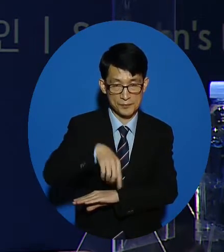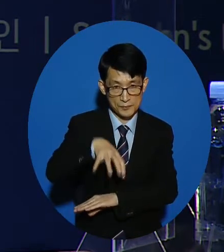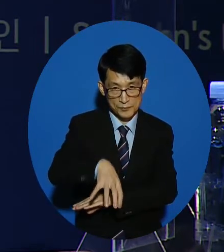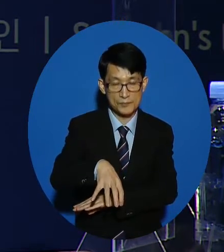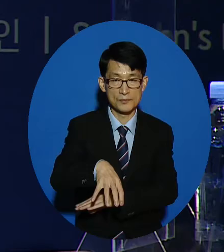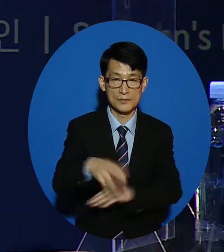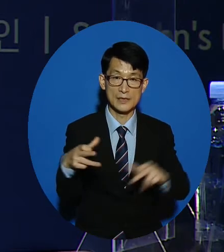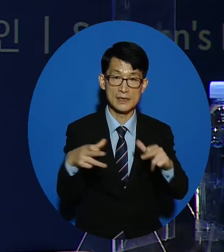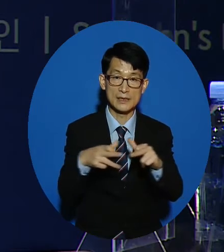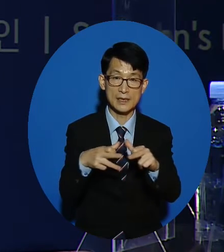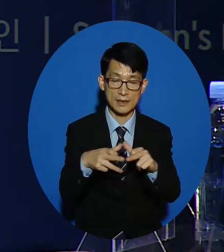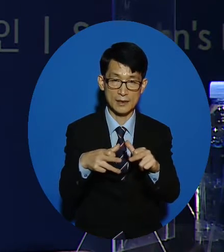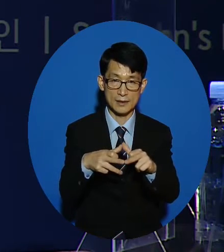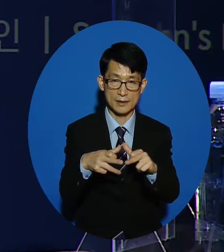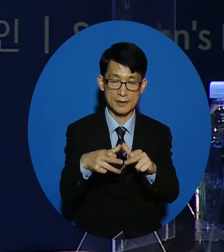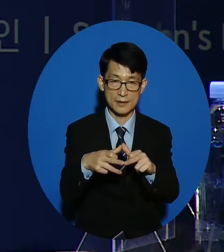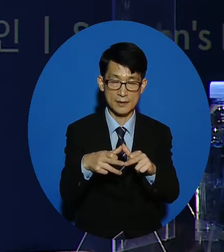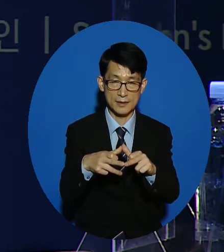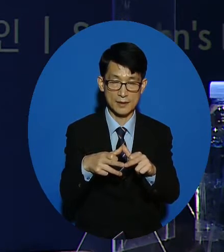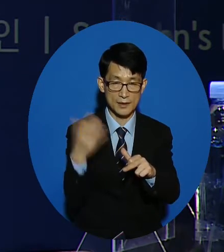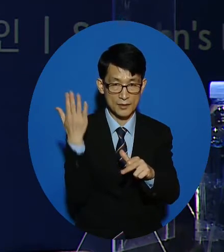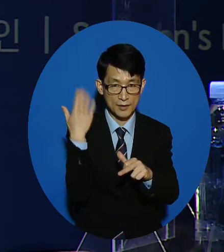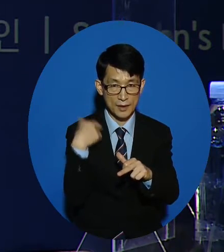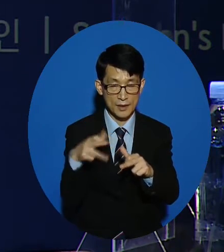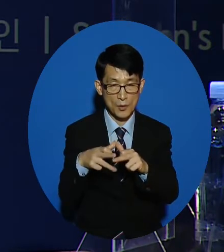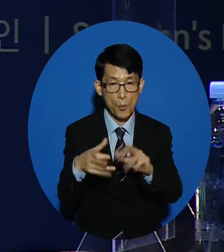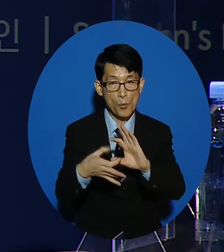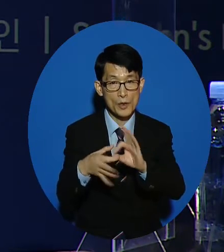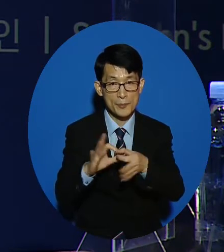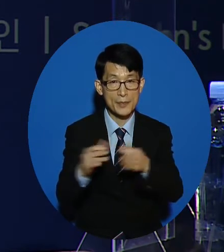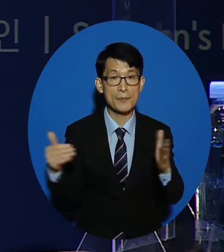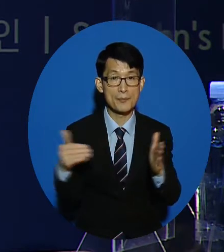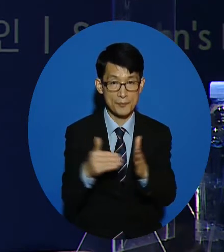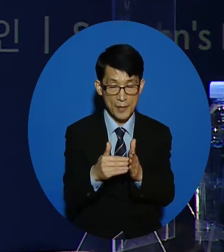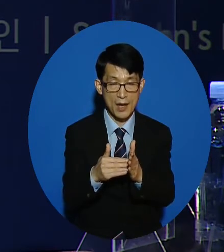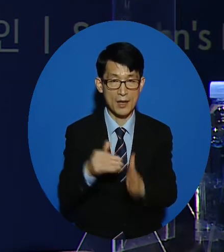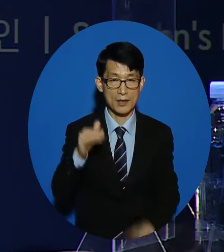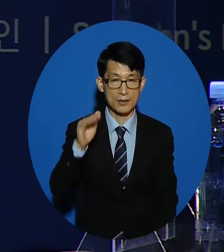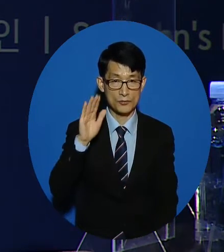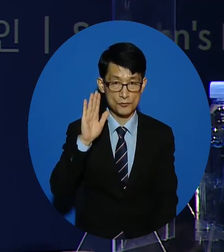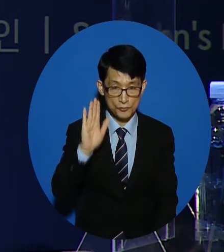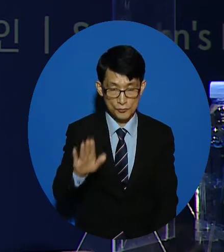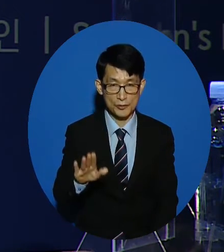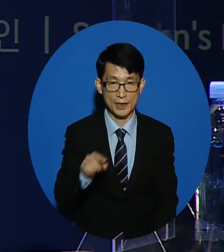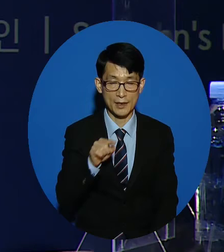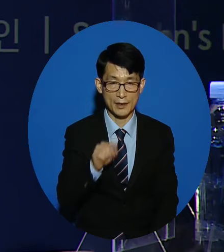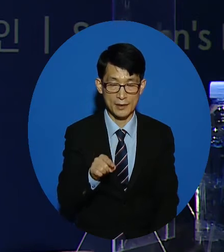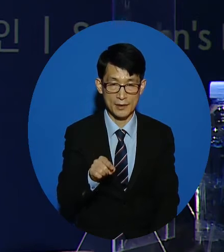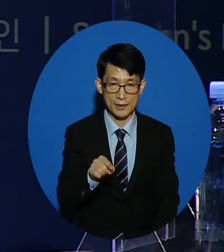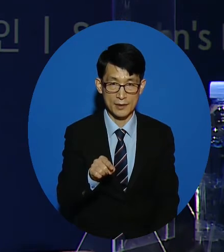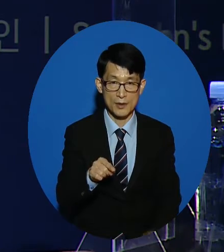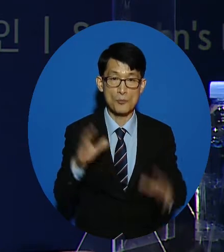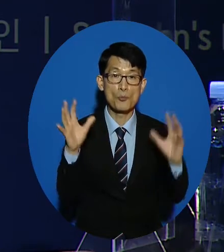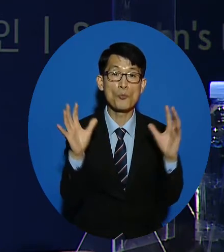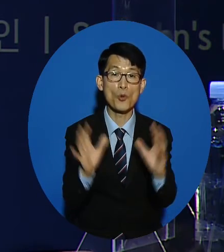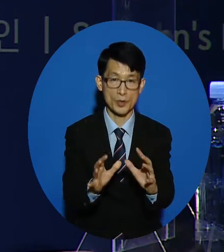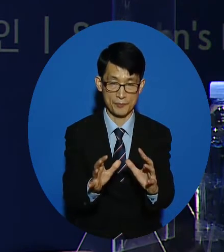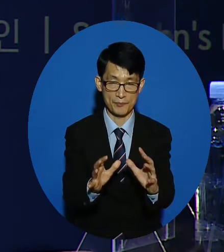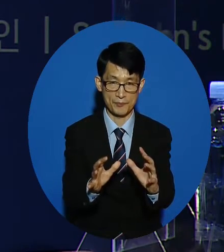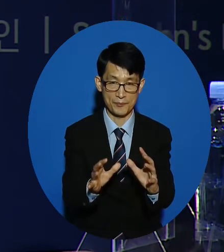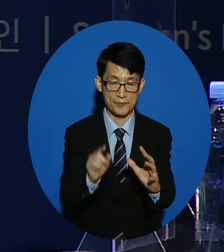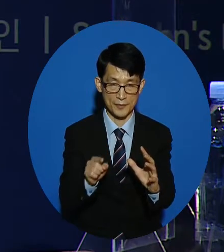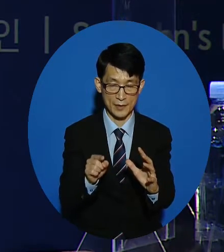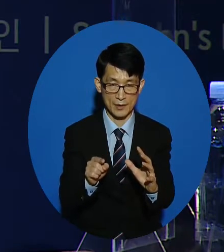아마도 장애인 그 패럴림픽이 끝나고 이렇게 만들어지는 자리니만큼 이런 자리가